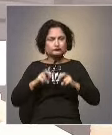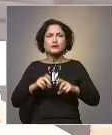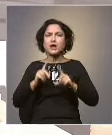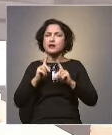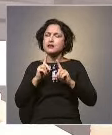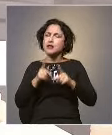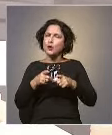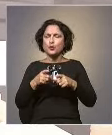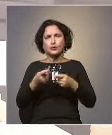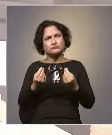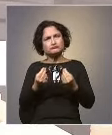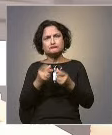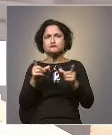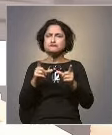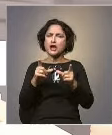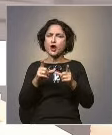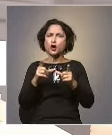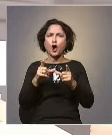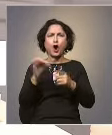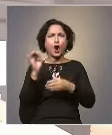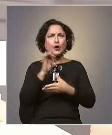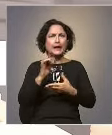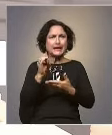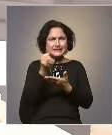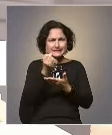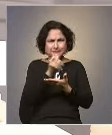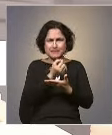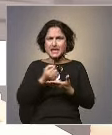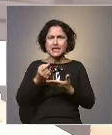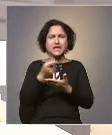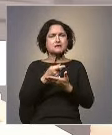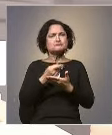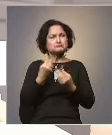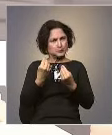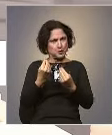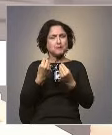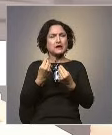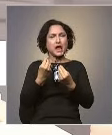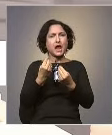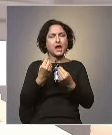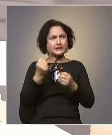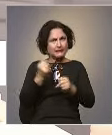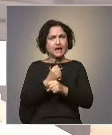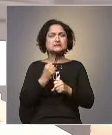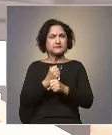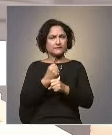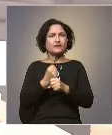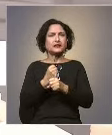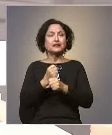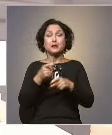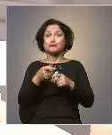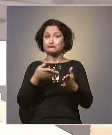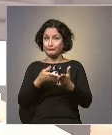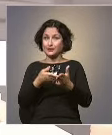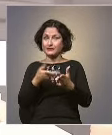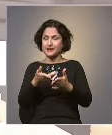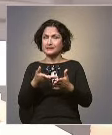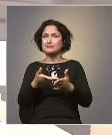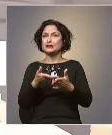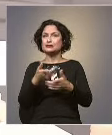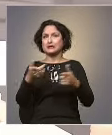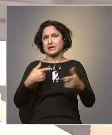повлияват положително при така за известната в момента пандемия и COVID проблеми. Поради тази причина ние се